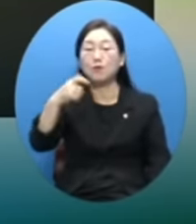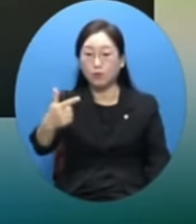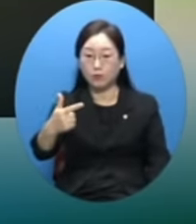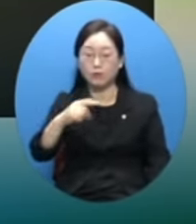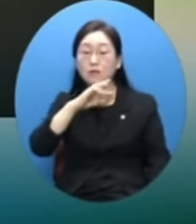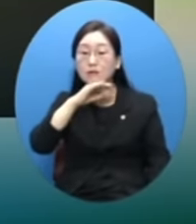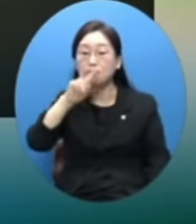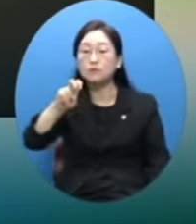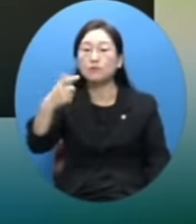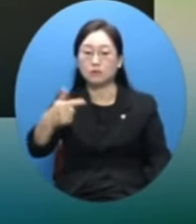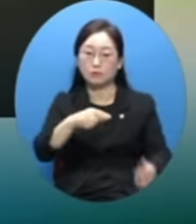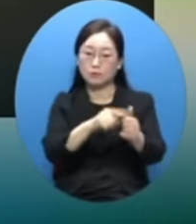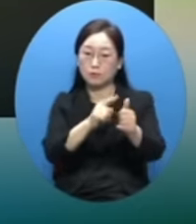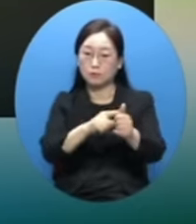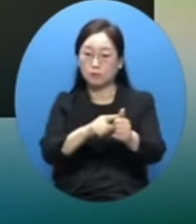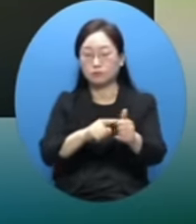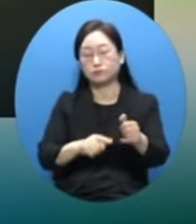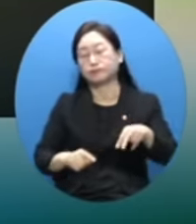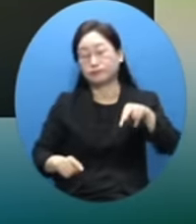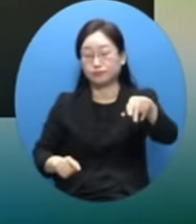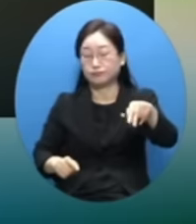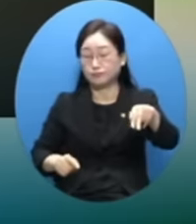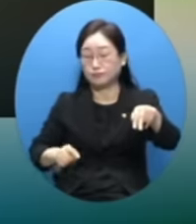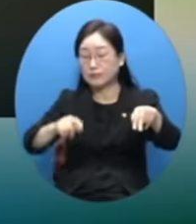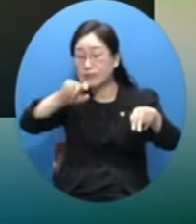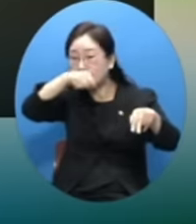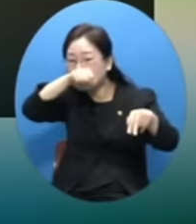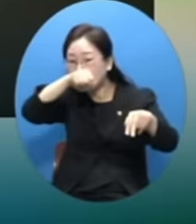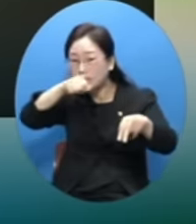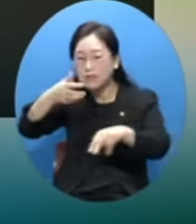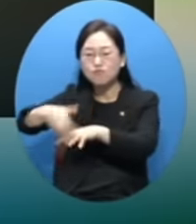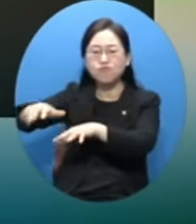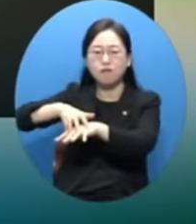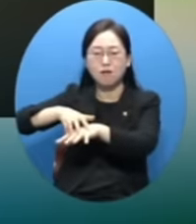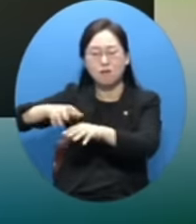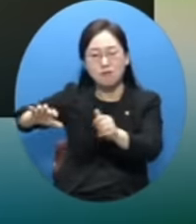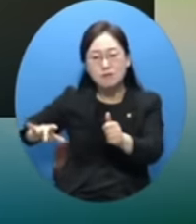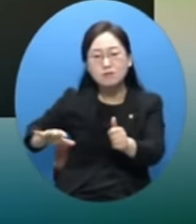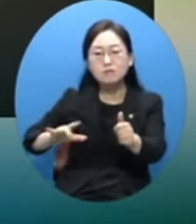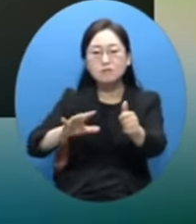형제가 흑인 청소년 불량배들에 의해서 살해됩니다.